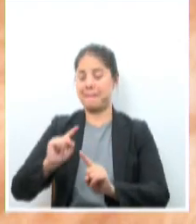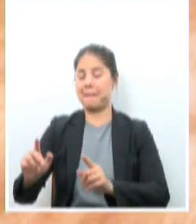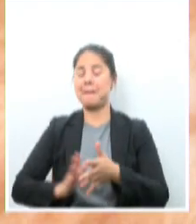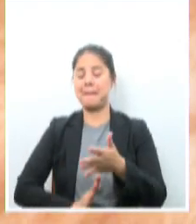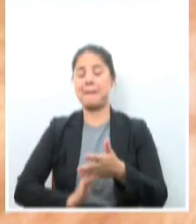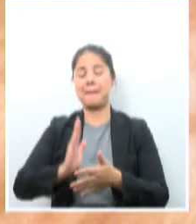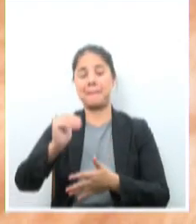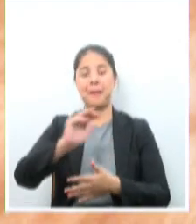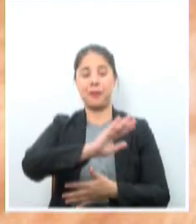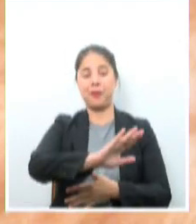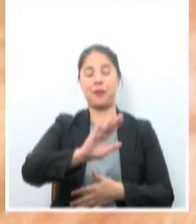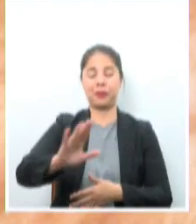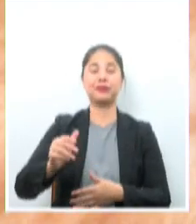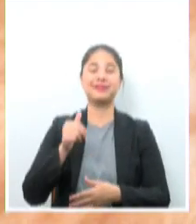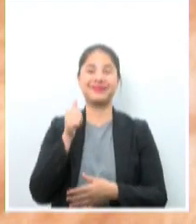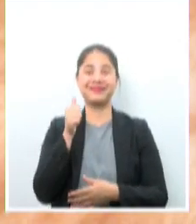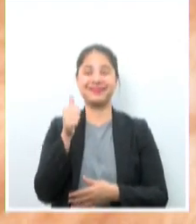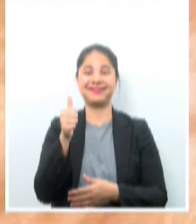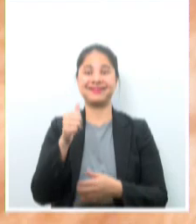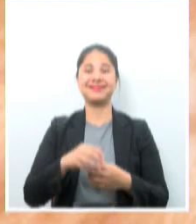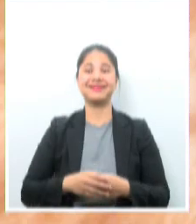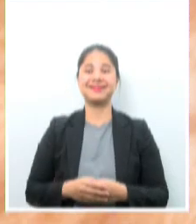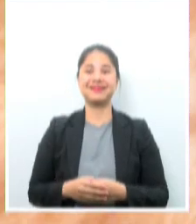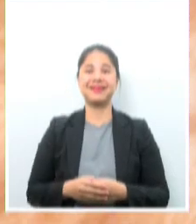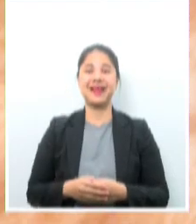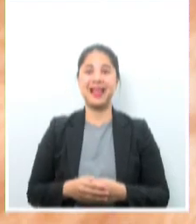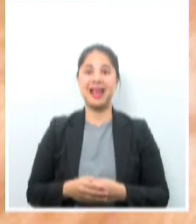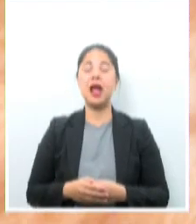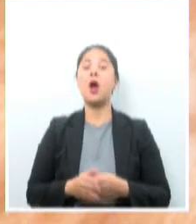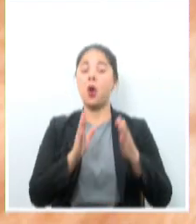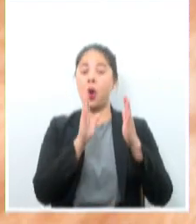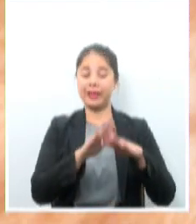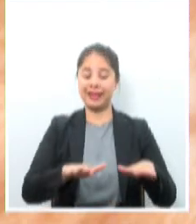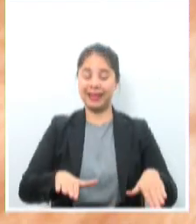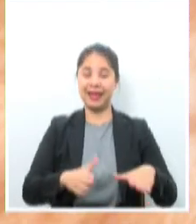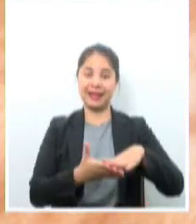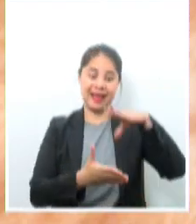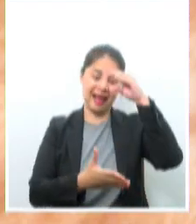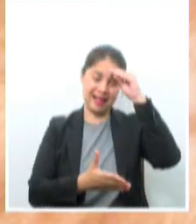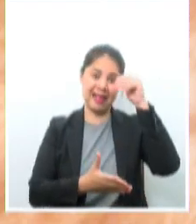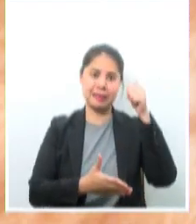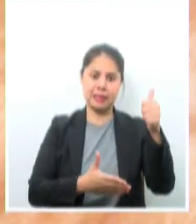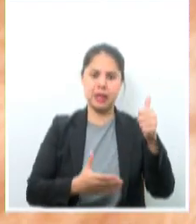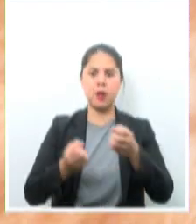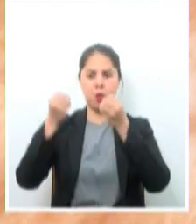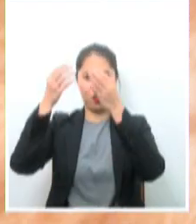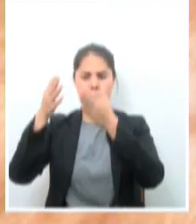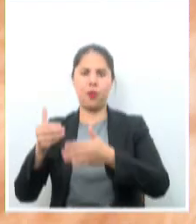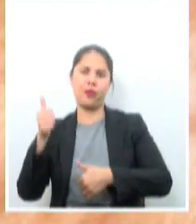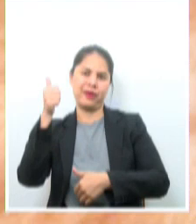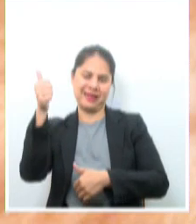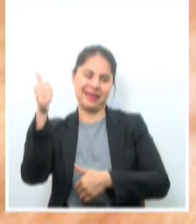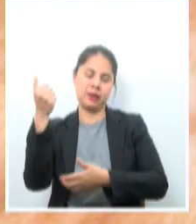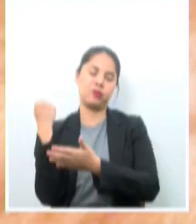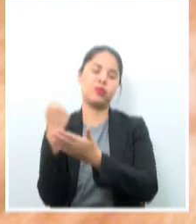ำเร็จตามที่ตัวเองต้องการดังคำที่ว่าศิษย์ได้ดีเพราะมีครูดีนั่นเองค่ะท่านผู้ชมทุกท่านค